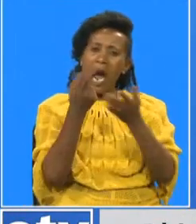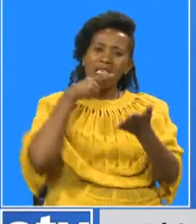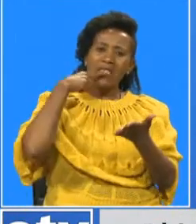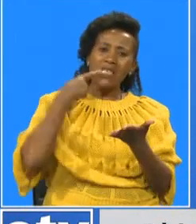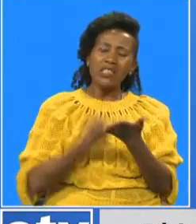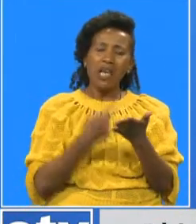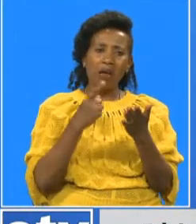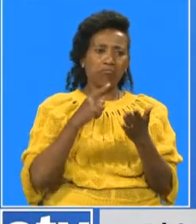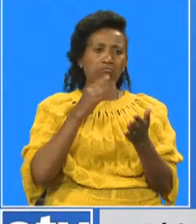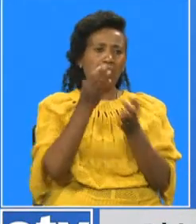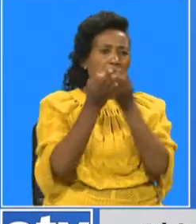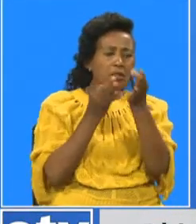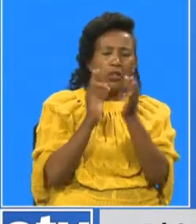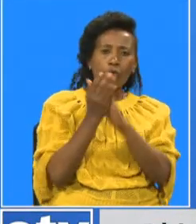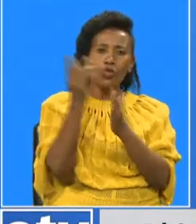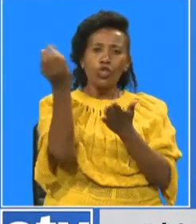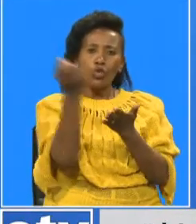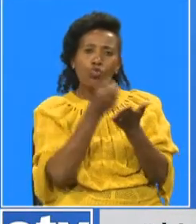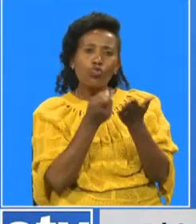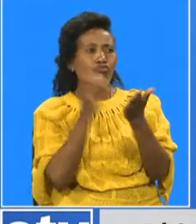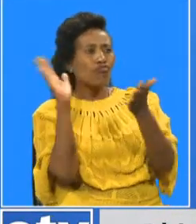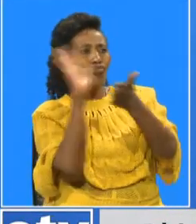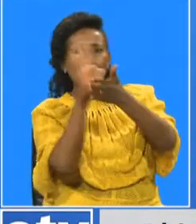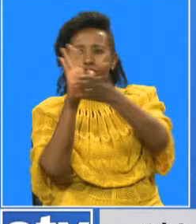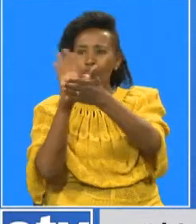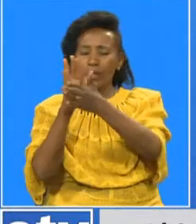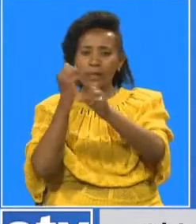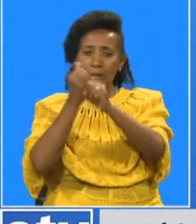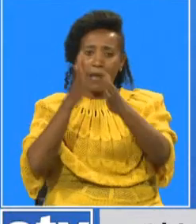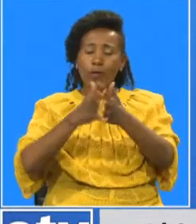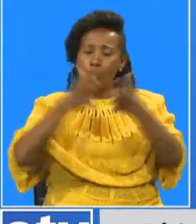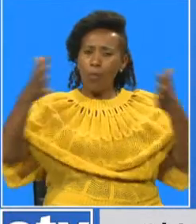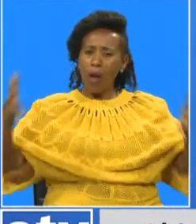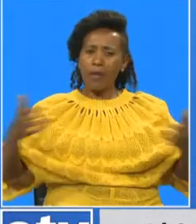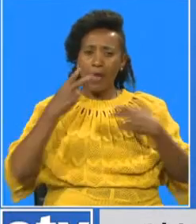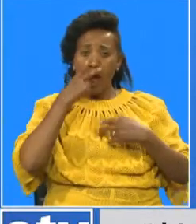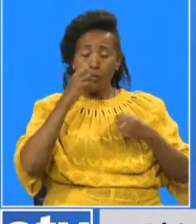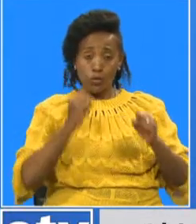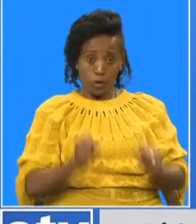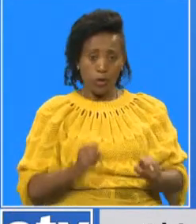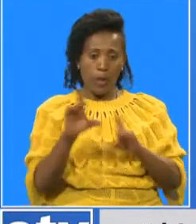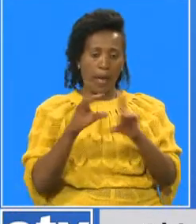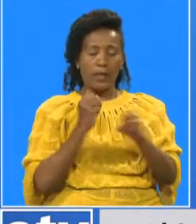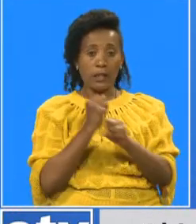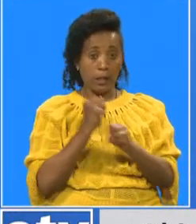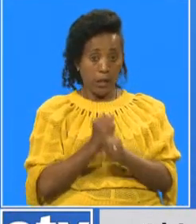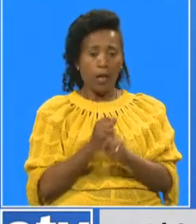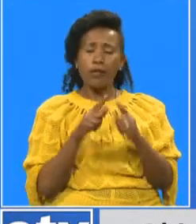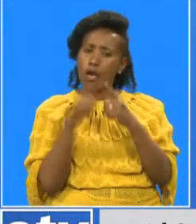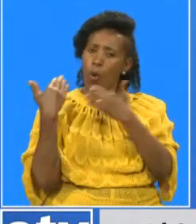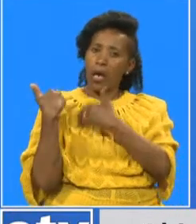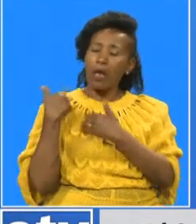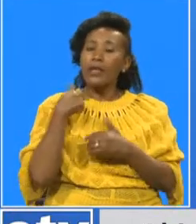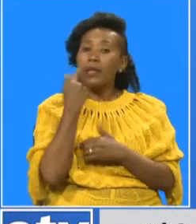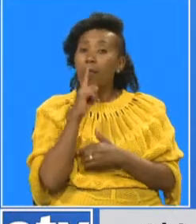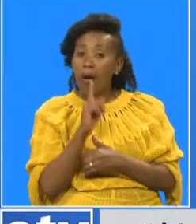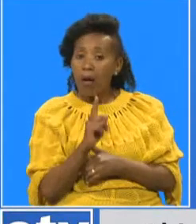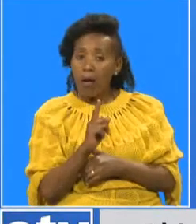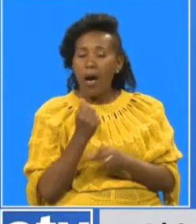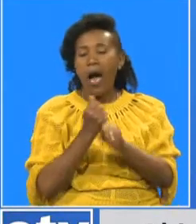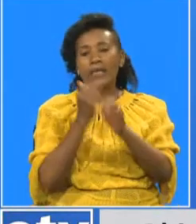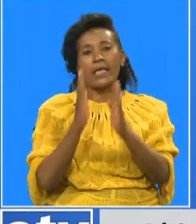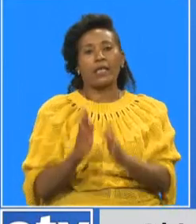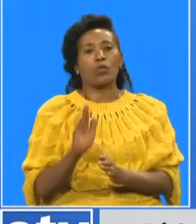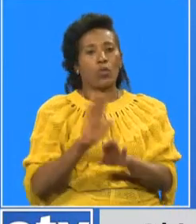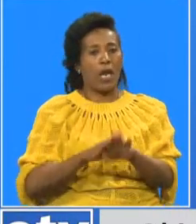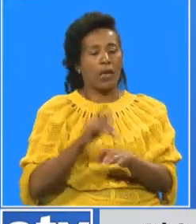ሆኑ ጽሁፎችን በመለጠፍ ሰራተኞች በስፋት ሊያዩዋቸው እንዲችሉ የማድረግ ስራ እንግዲህ ትልቁ ኃላፊነት ያለው አሰሪ